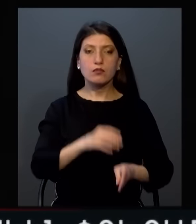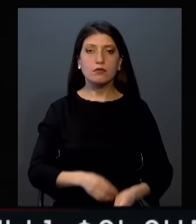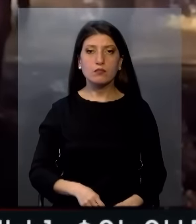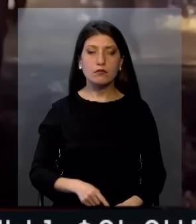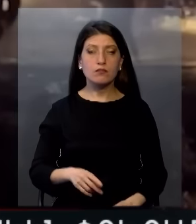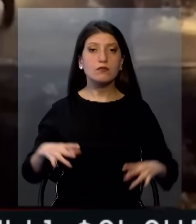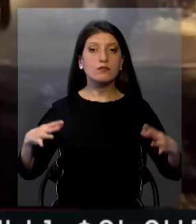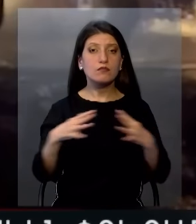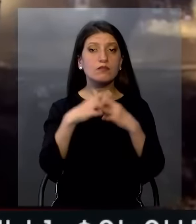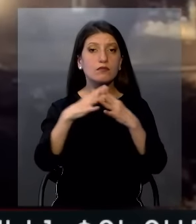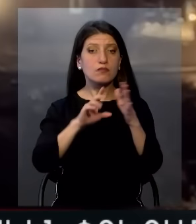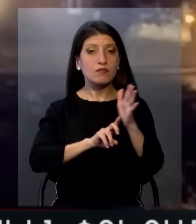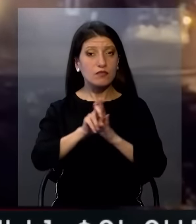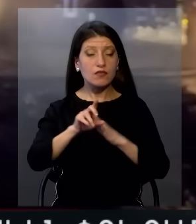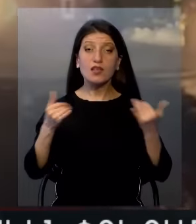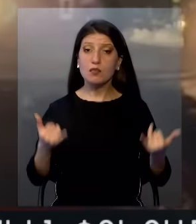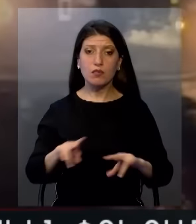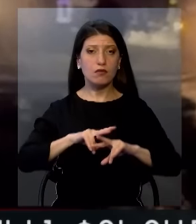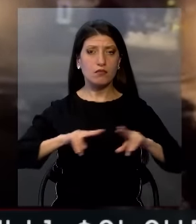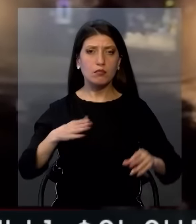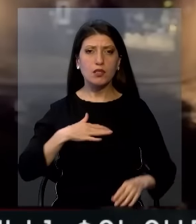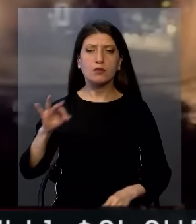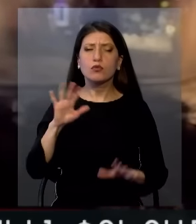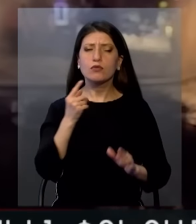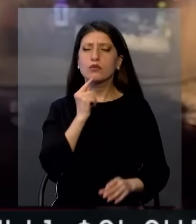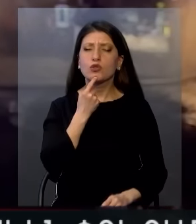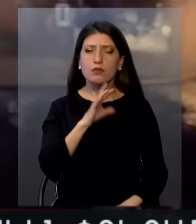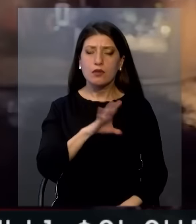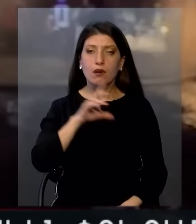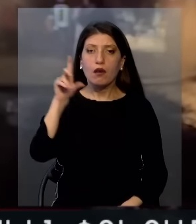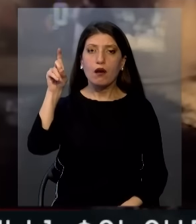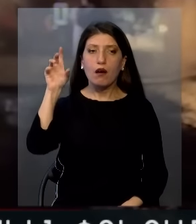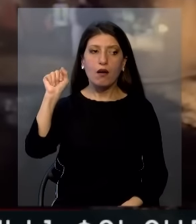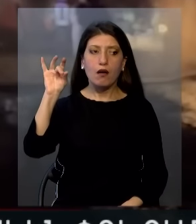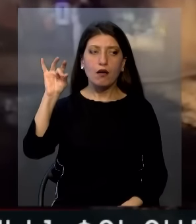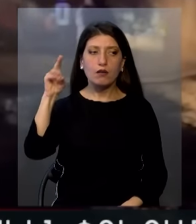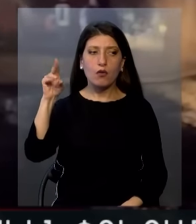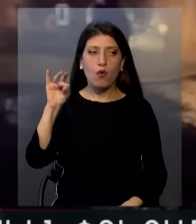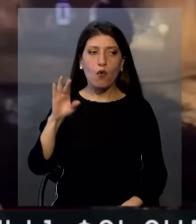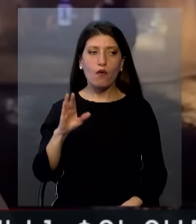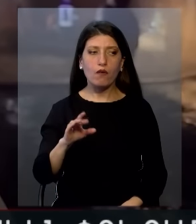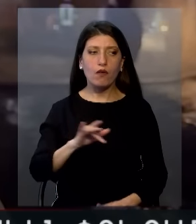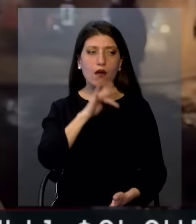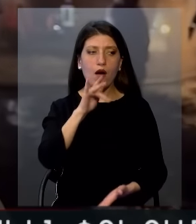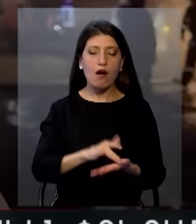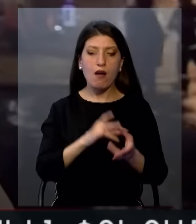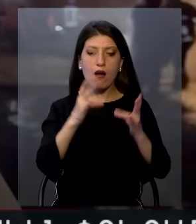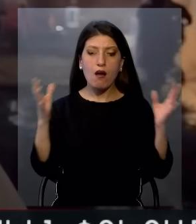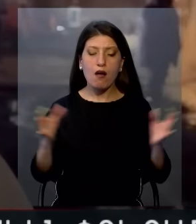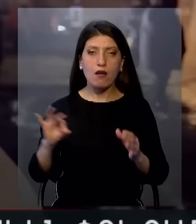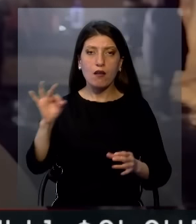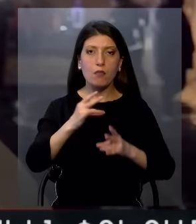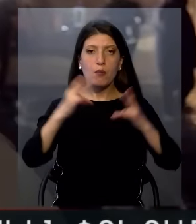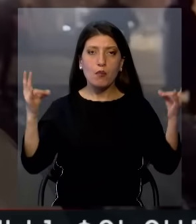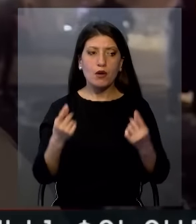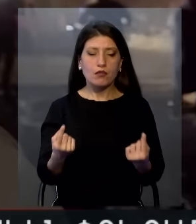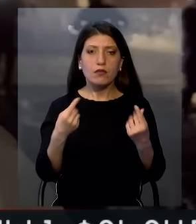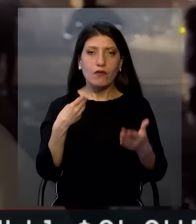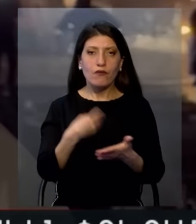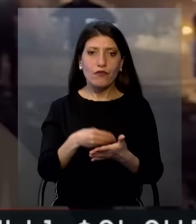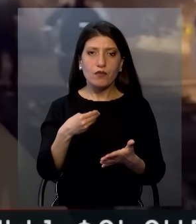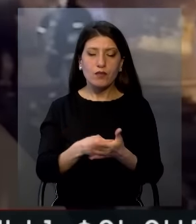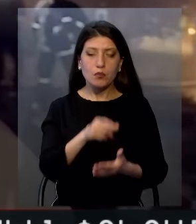Թե պատերազմի սկզբից, թե հիմա մեզ համար շատ դժվար է եղել Խարկովում։ Քաղաքի անվտանգությունն ապահովելու համար անհրաժեշտ են զգալի